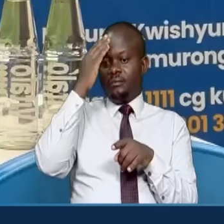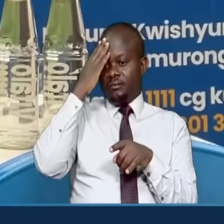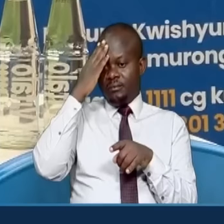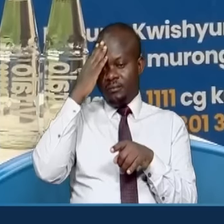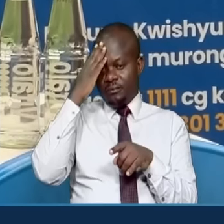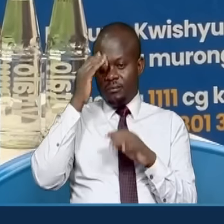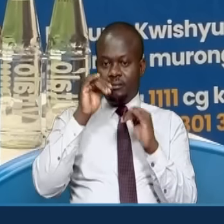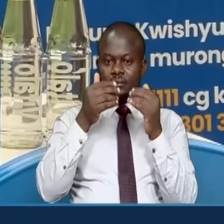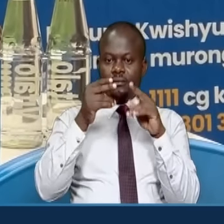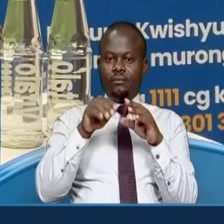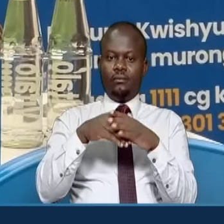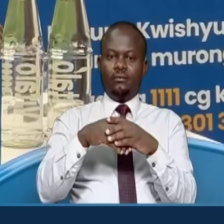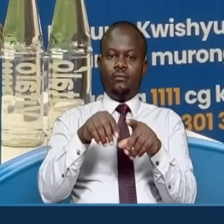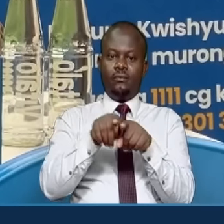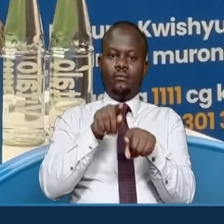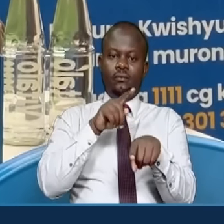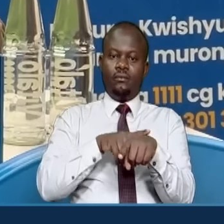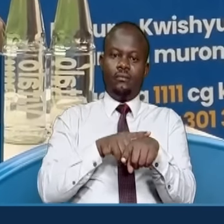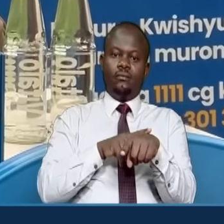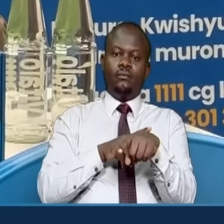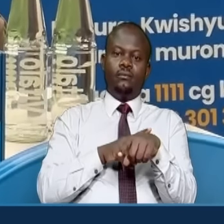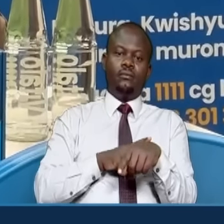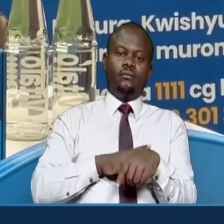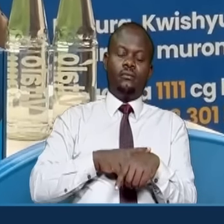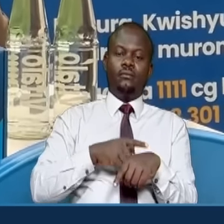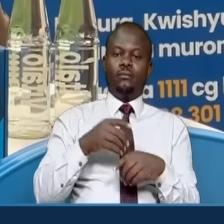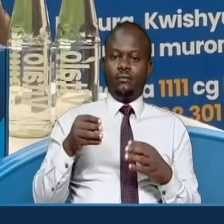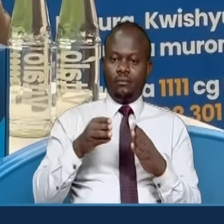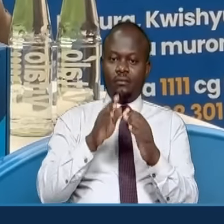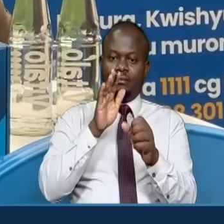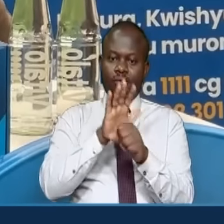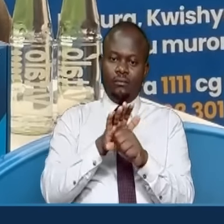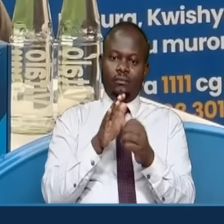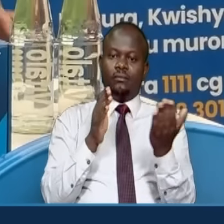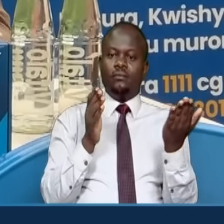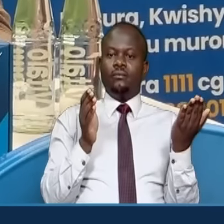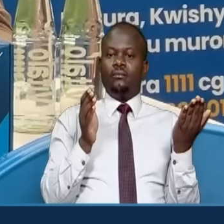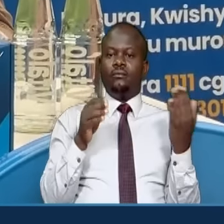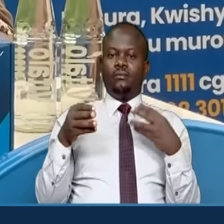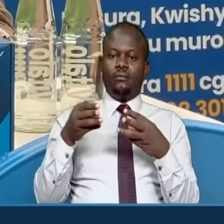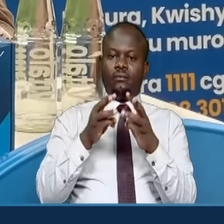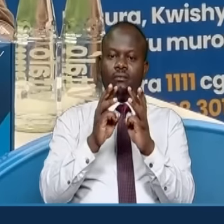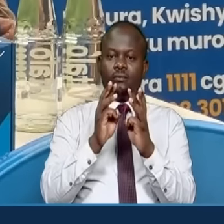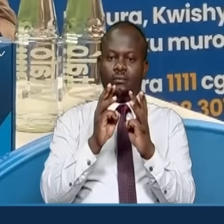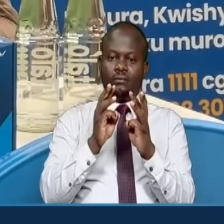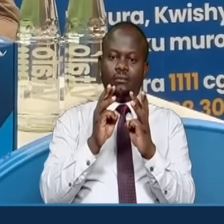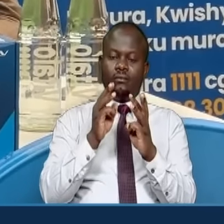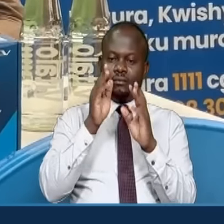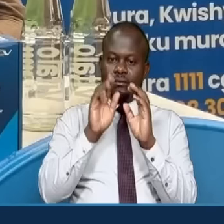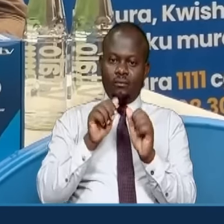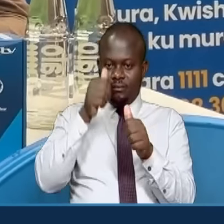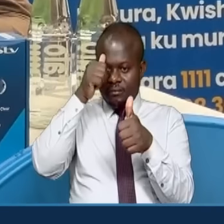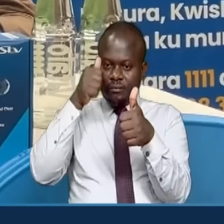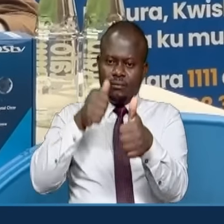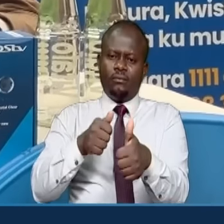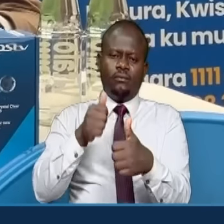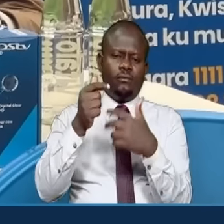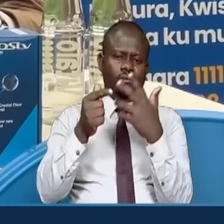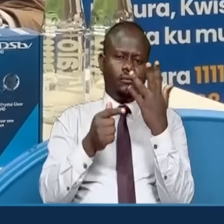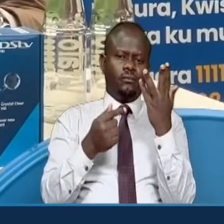icyarimwe, dufite Super Sport channels nyinshi ku buryo umuntu akurikira ekipe